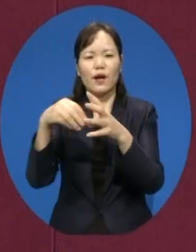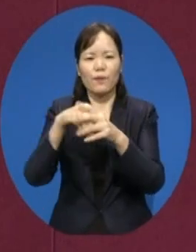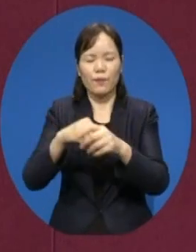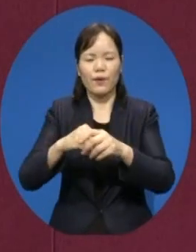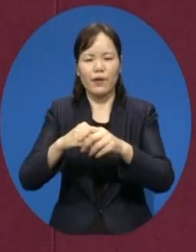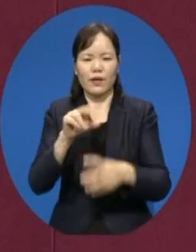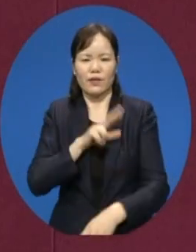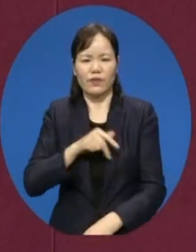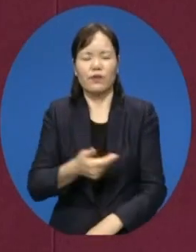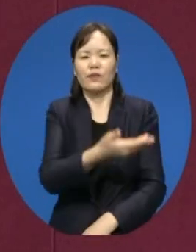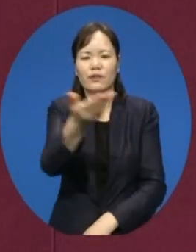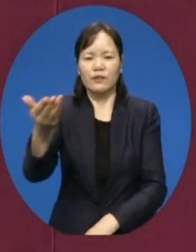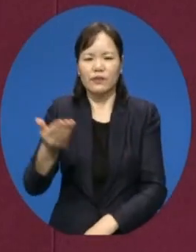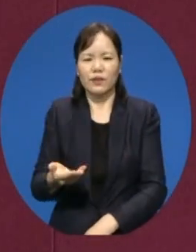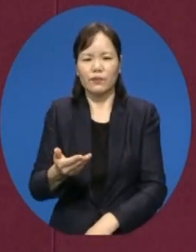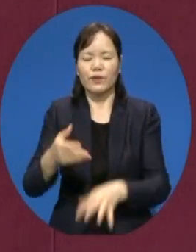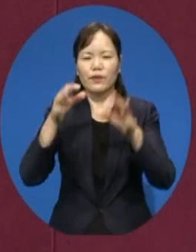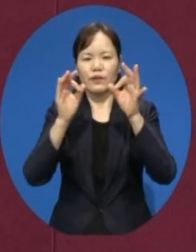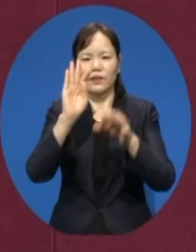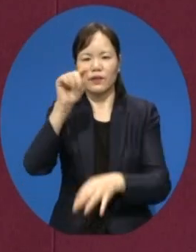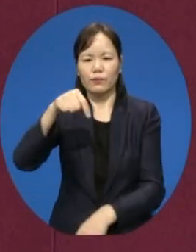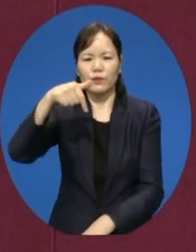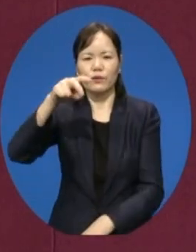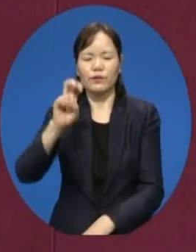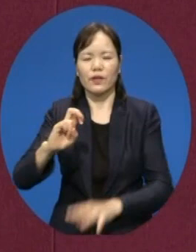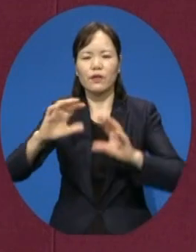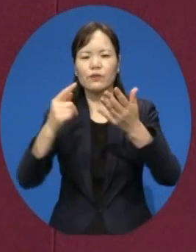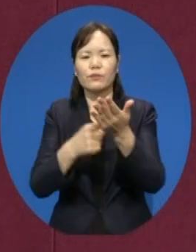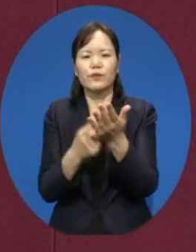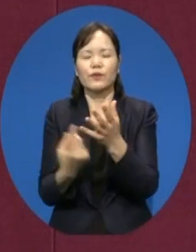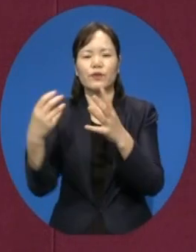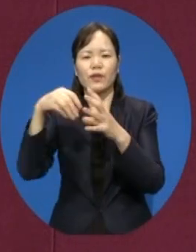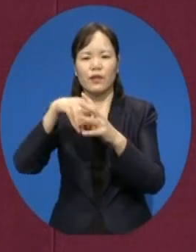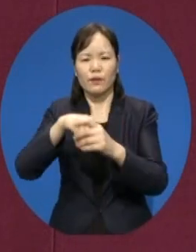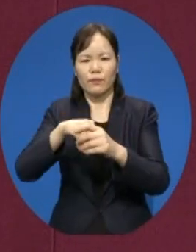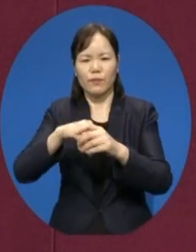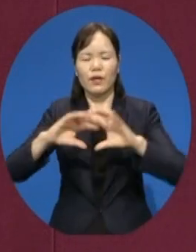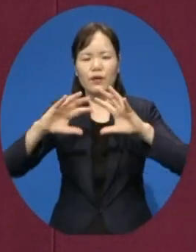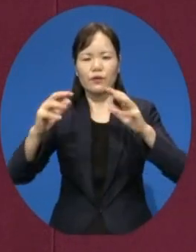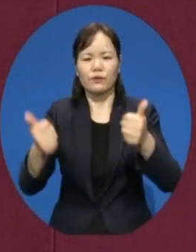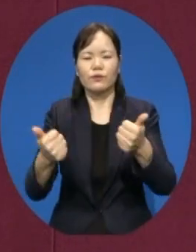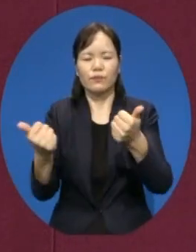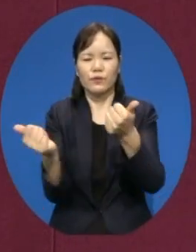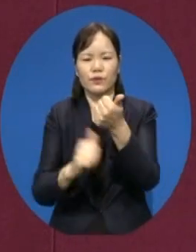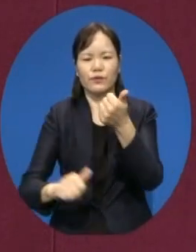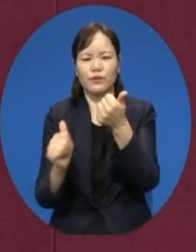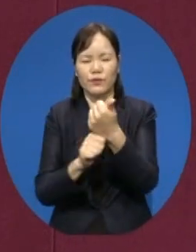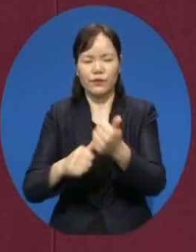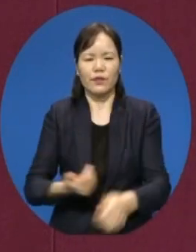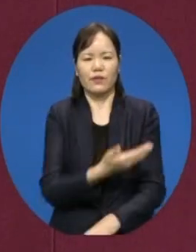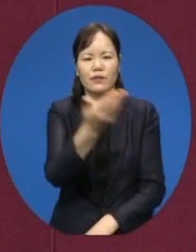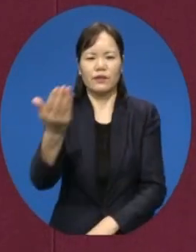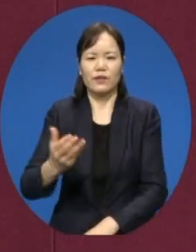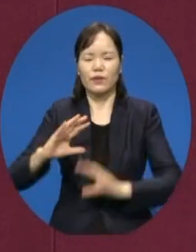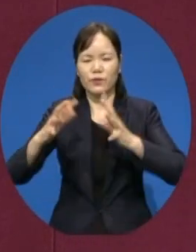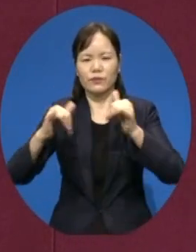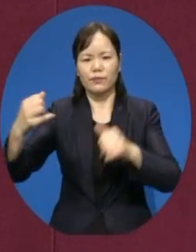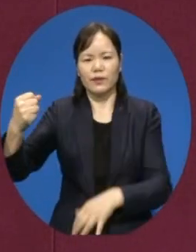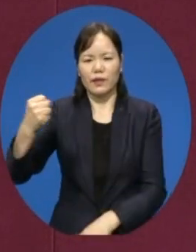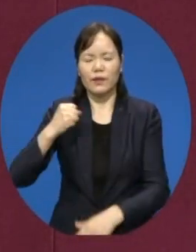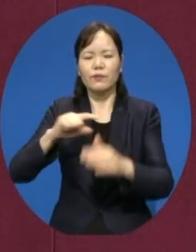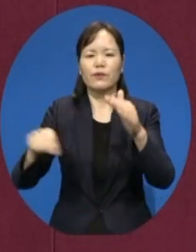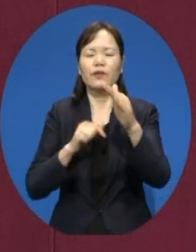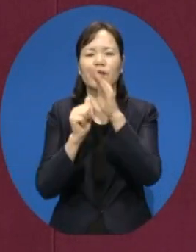여러분, 김부겸 국무총리를 비롯한 국무위원 여러분, 국민의힘